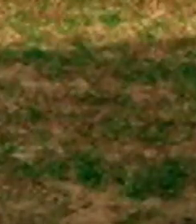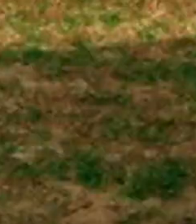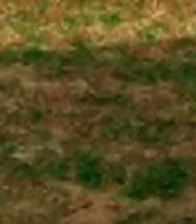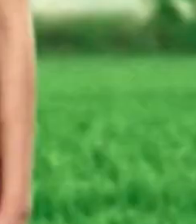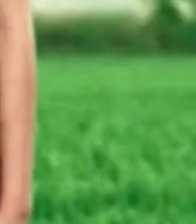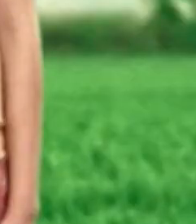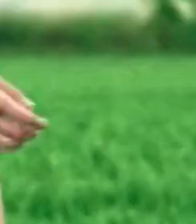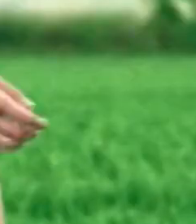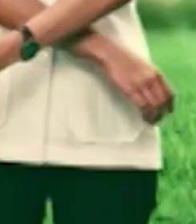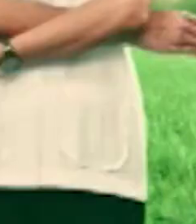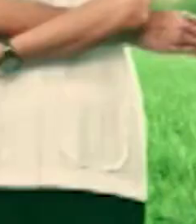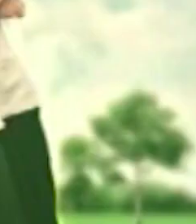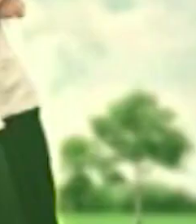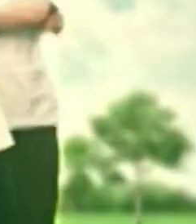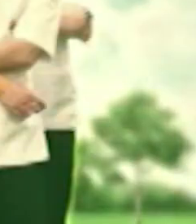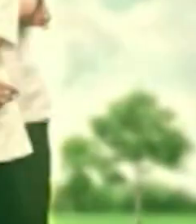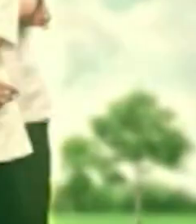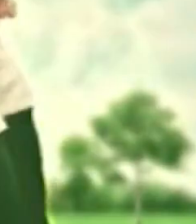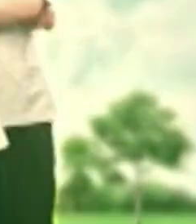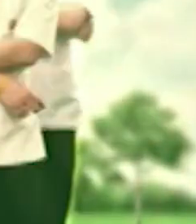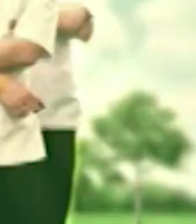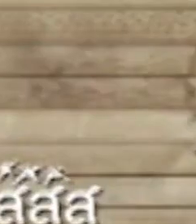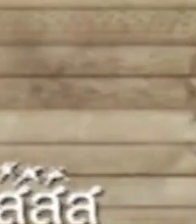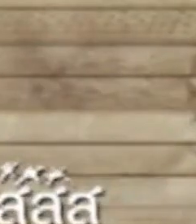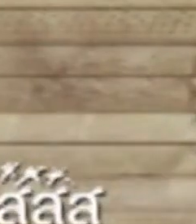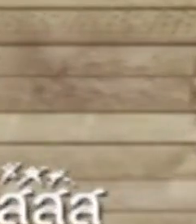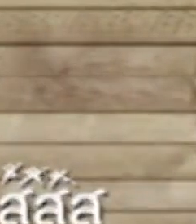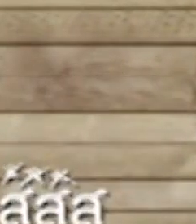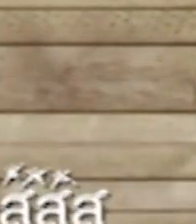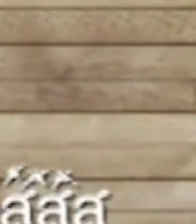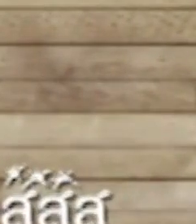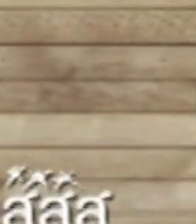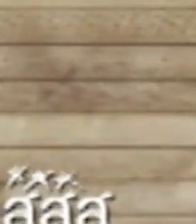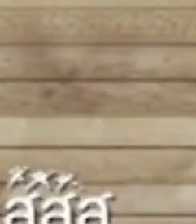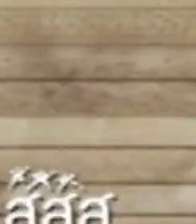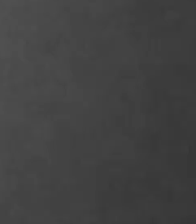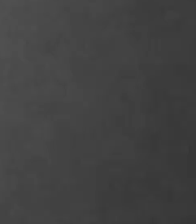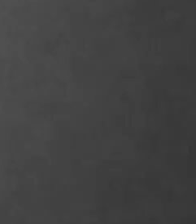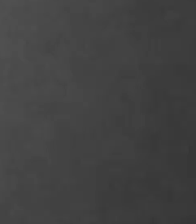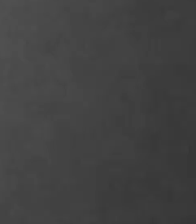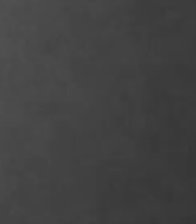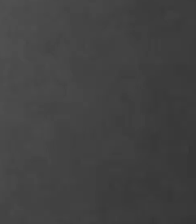ขเหมือนลุงสุขเพราะทุกคนก็มีทีมหมอครอบครัวได้ติดต่อรพสตหรือโรงพยาบาลรัฐใกล้บ้าน